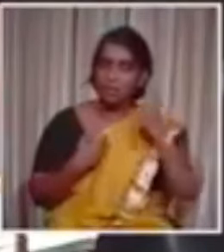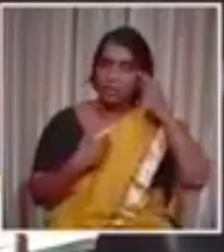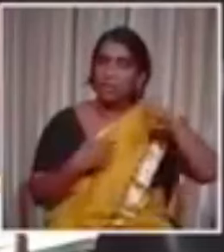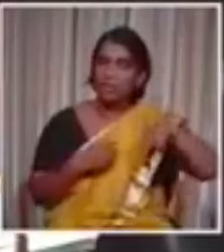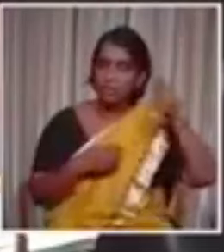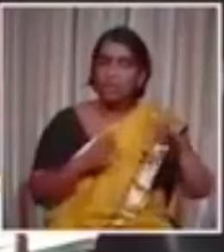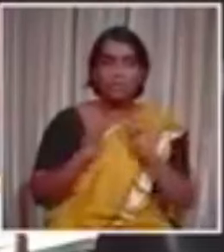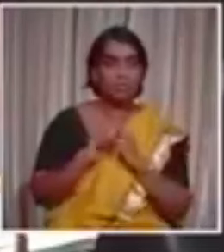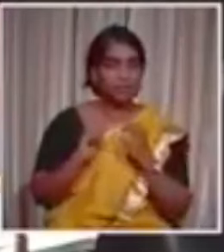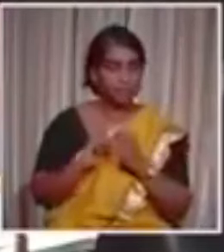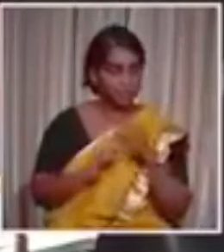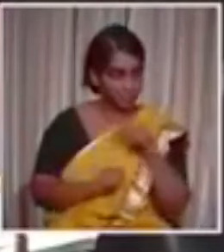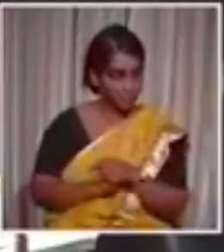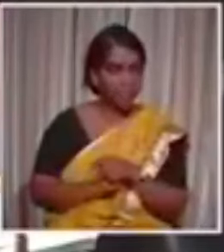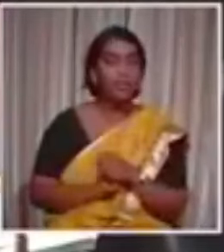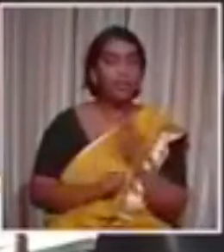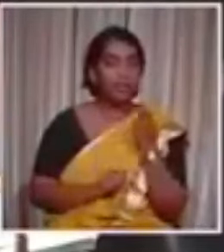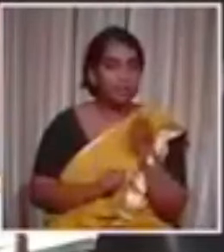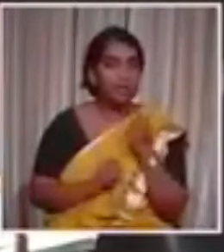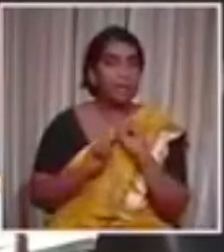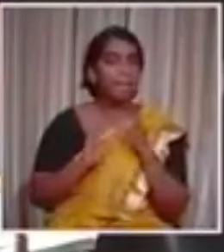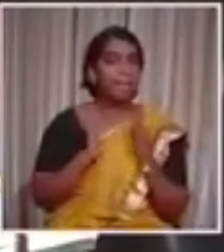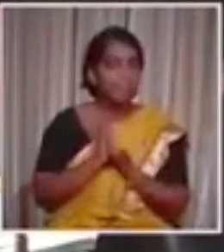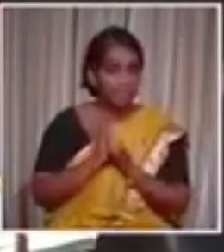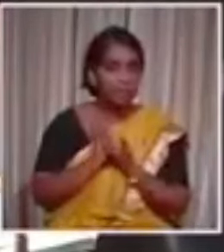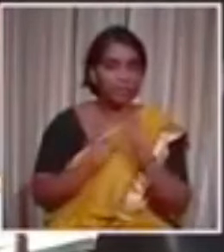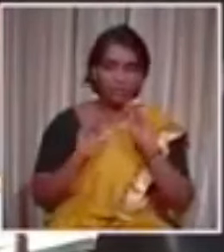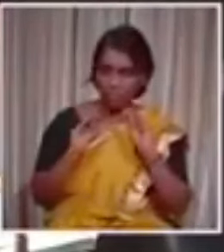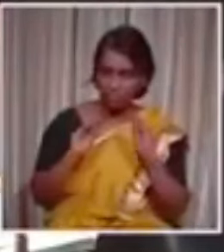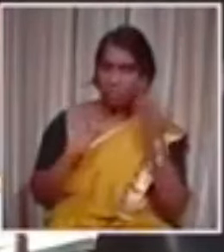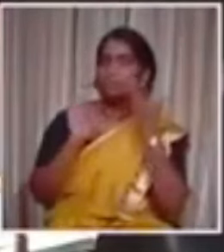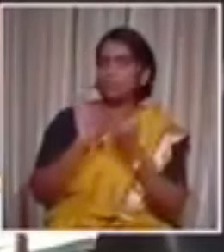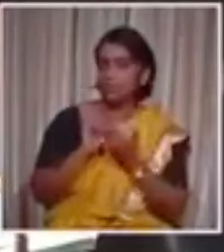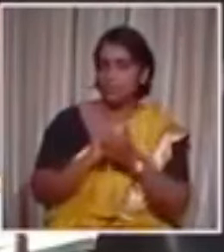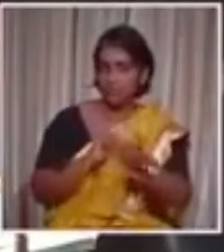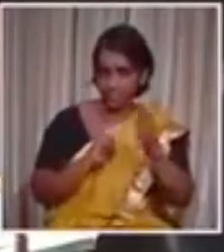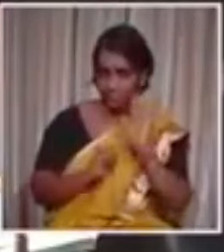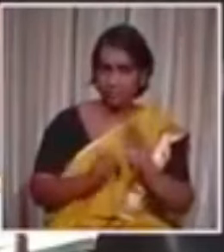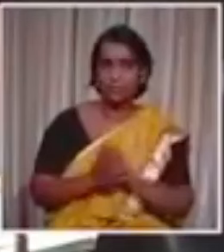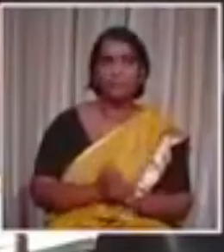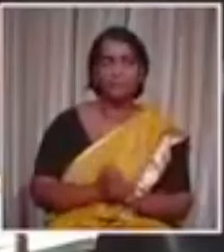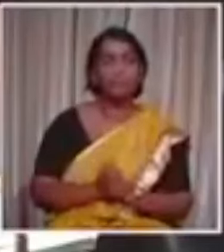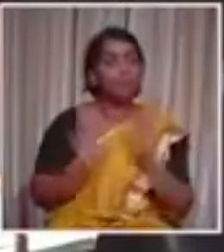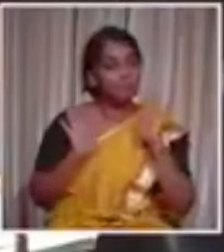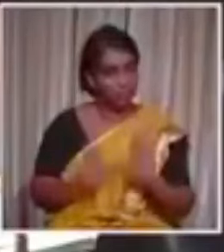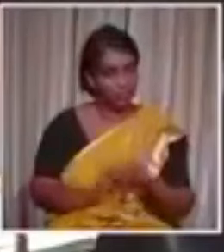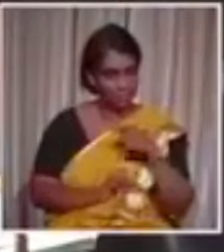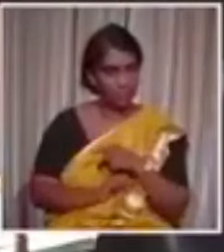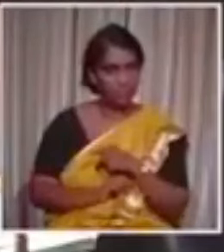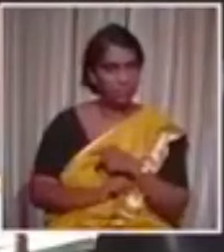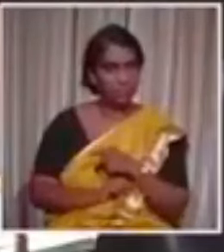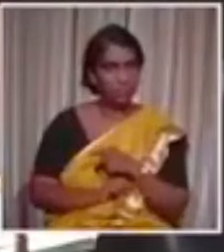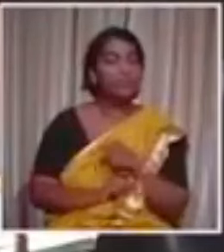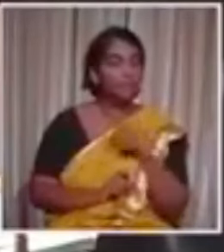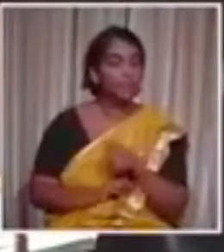මේ අර්බුදයට ආර්ථික ප්‍රතිපත්තිය සැලකිය යුතු ප්‍රමාණකින් ඉවහල් වී තිබෙන බව. එහෙත්